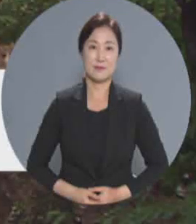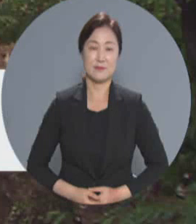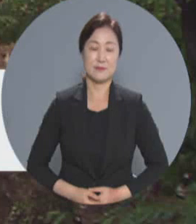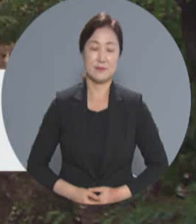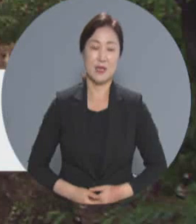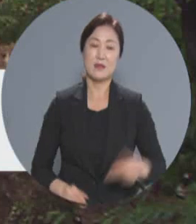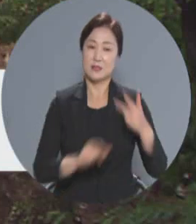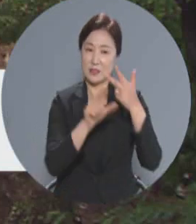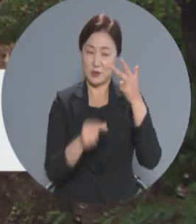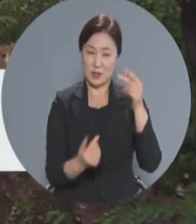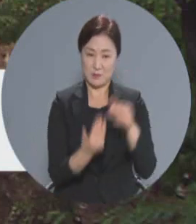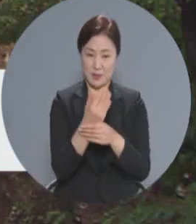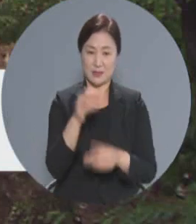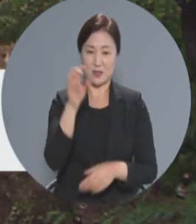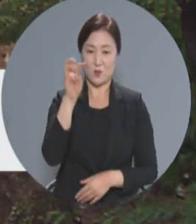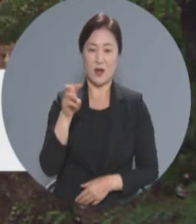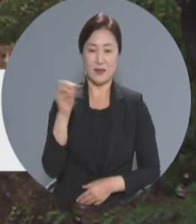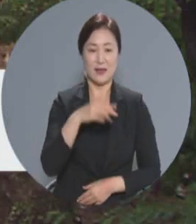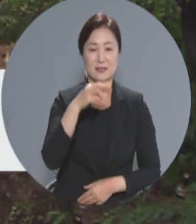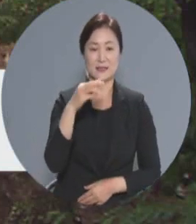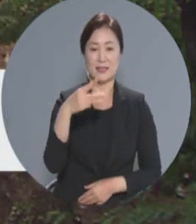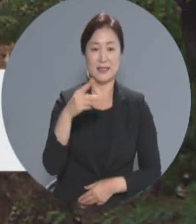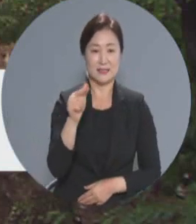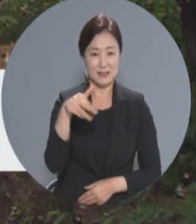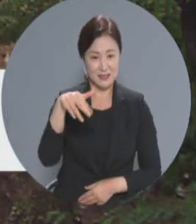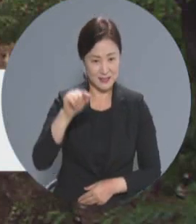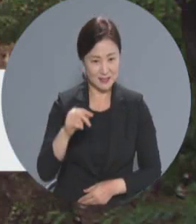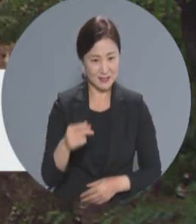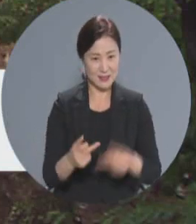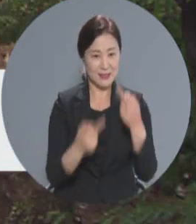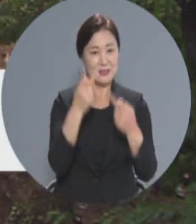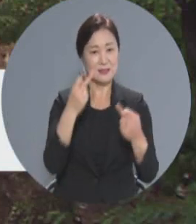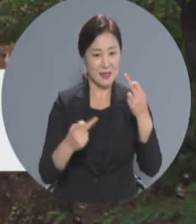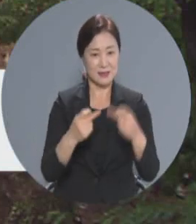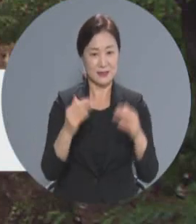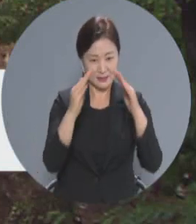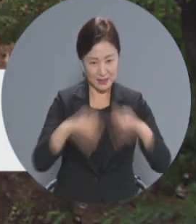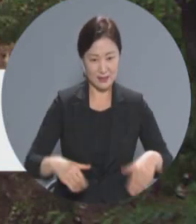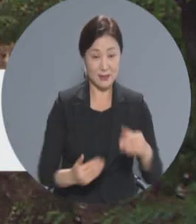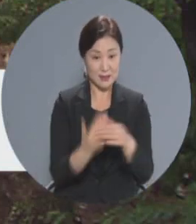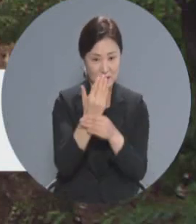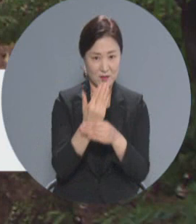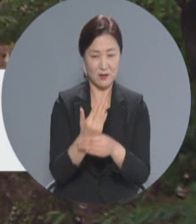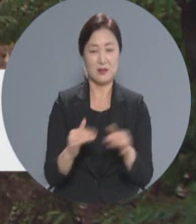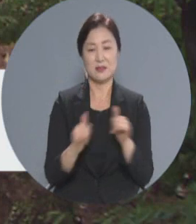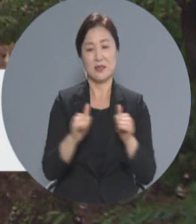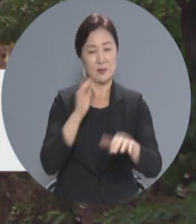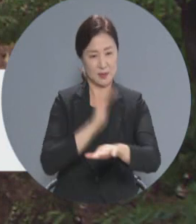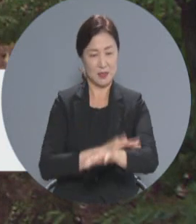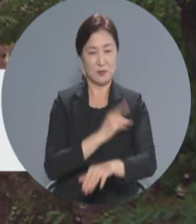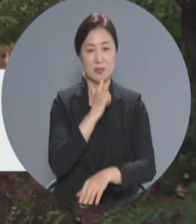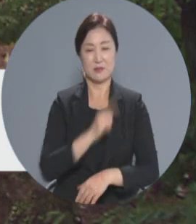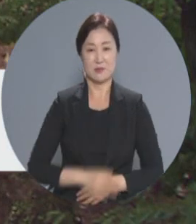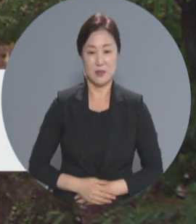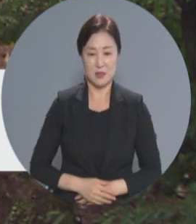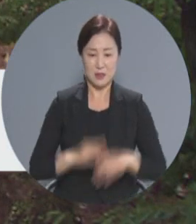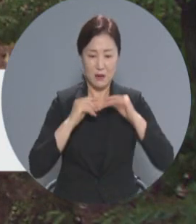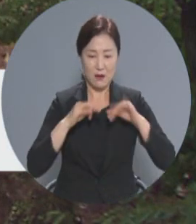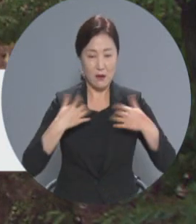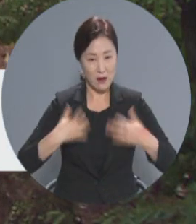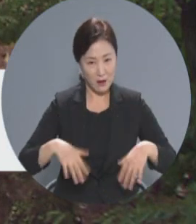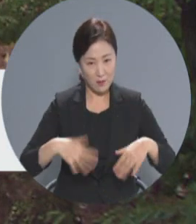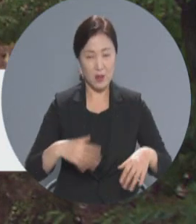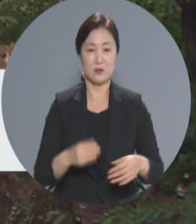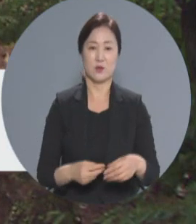지난달 발생한 광양 탄치마을 산사태 사고는 인재일 가능성이 큰 것으로 조사가 됐습니다. 일대 지반이 약한데도